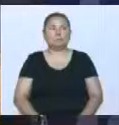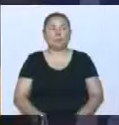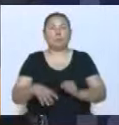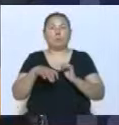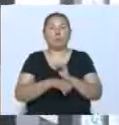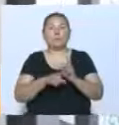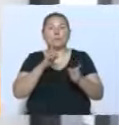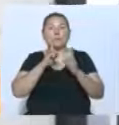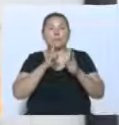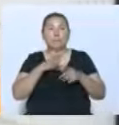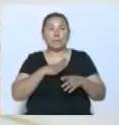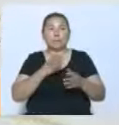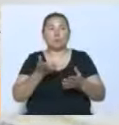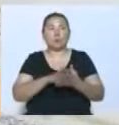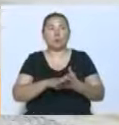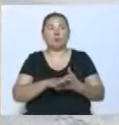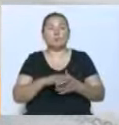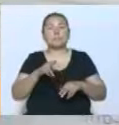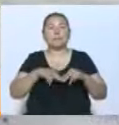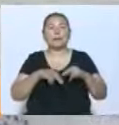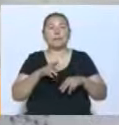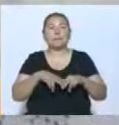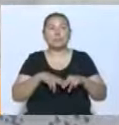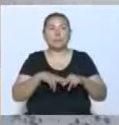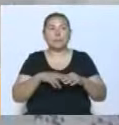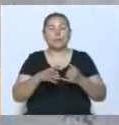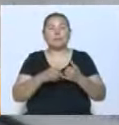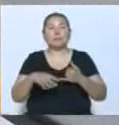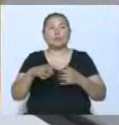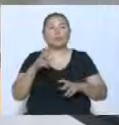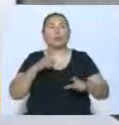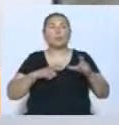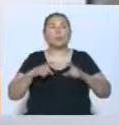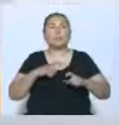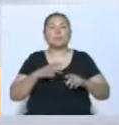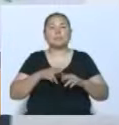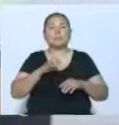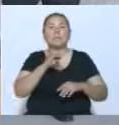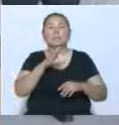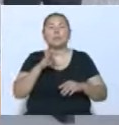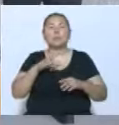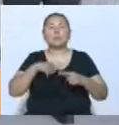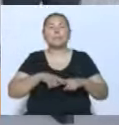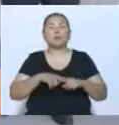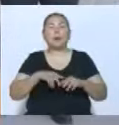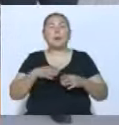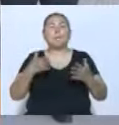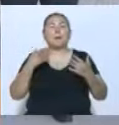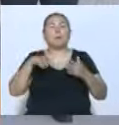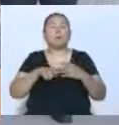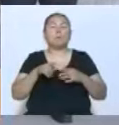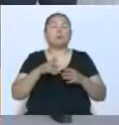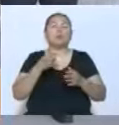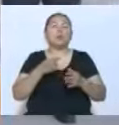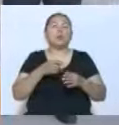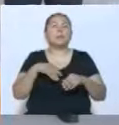После заседания Аким области ознакомился со строительством объектов на территории университета. Один из них – Есенов технопарк. Лаборатории здесь будут доступны